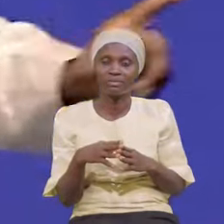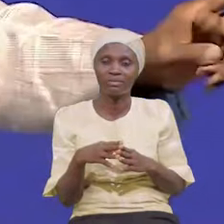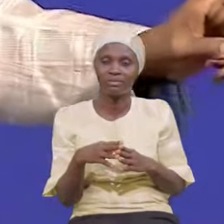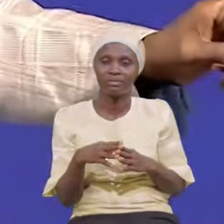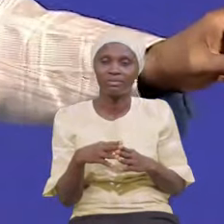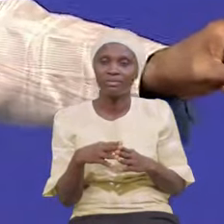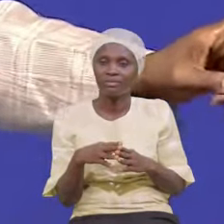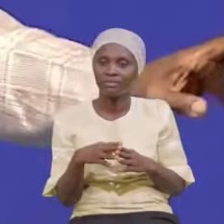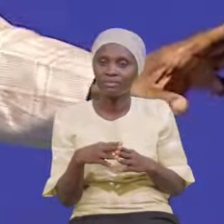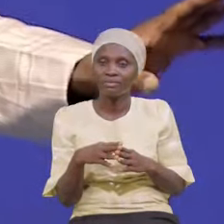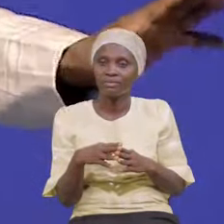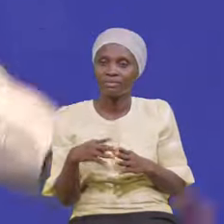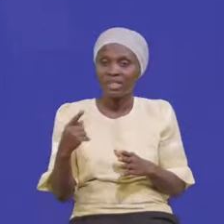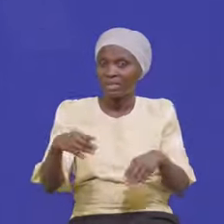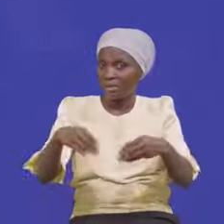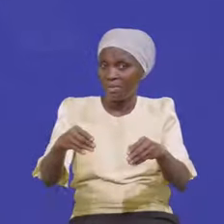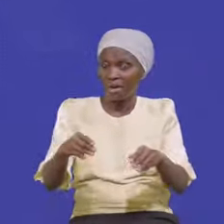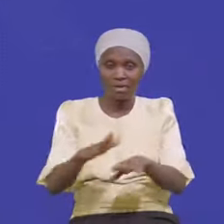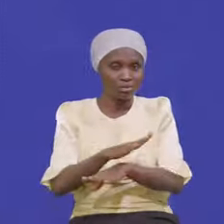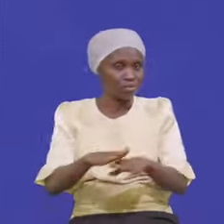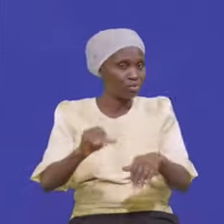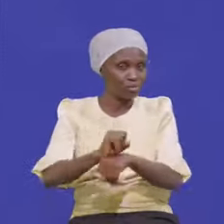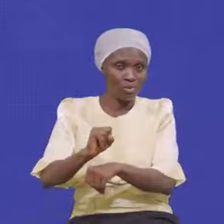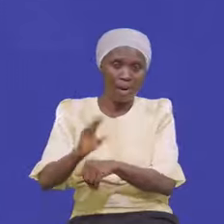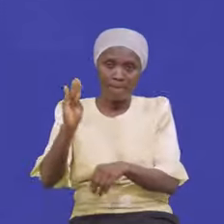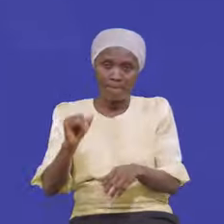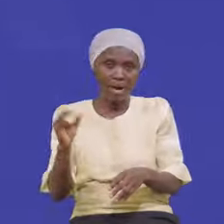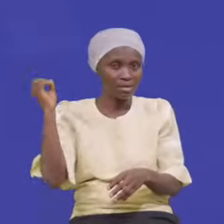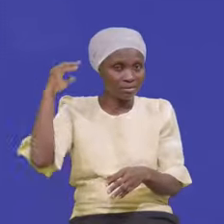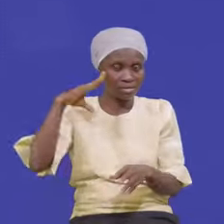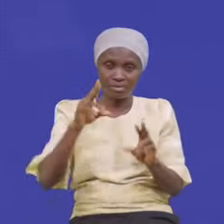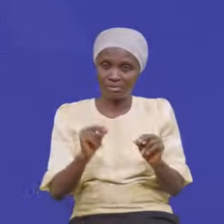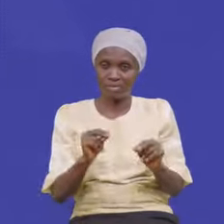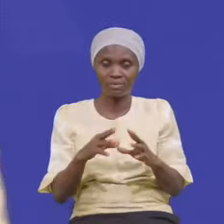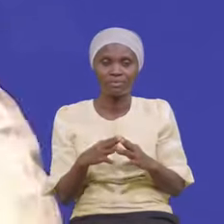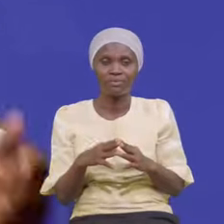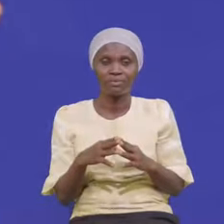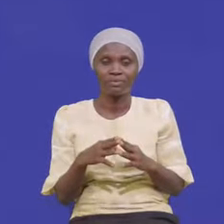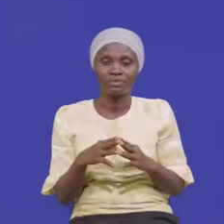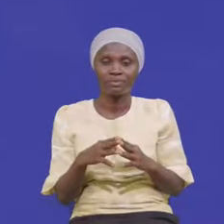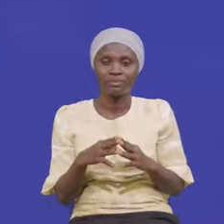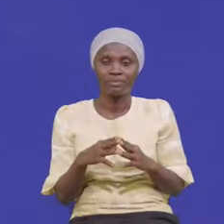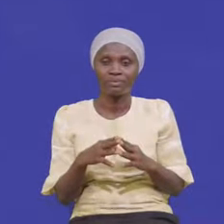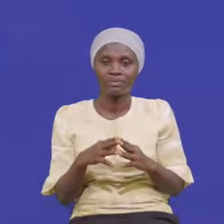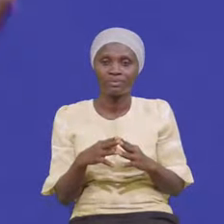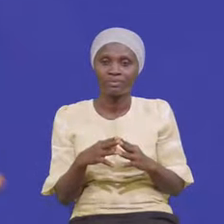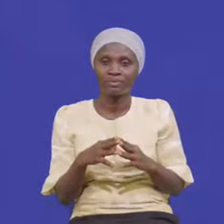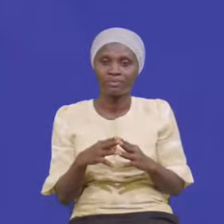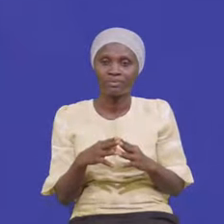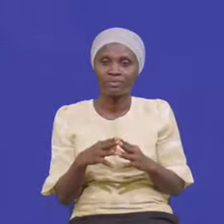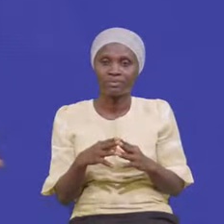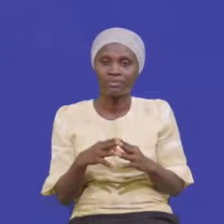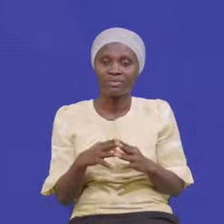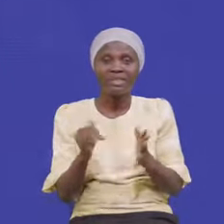భూ సంబంధంగా పనిచేయదు. The market does not operate by grace. అలాగే మార్కెట్ వాణిజ్యం కూడా కృపతో నడవదు. That's why